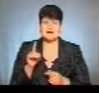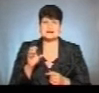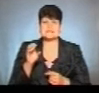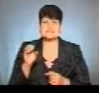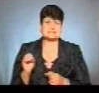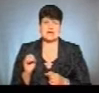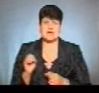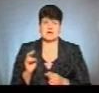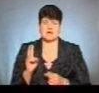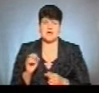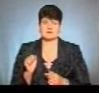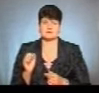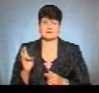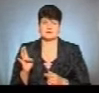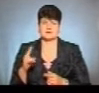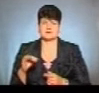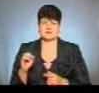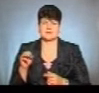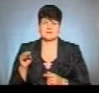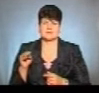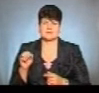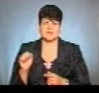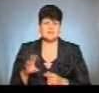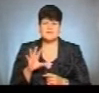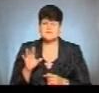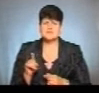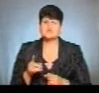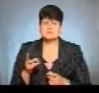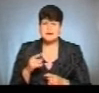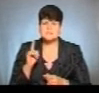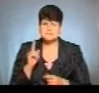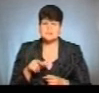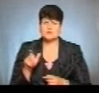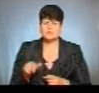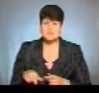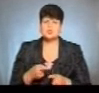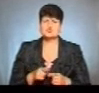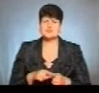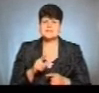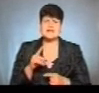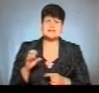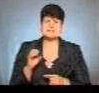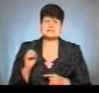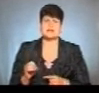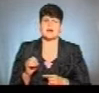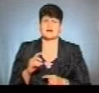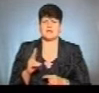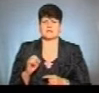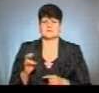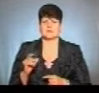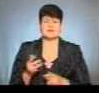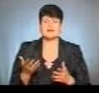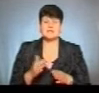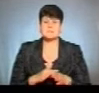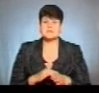«зе-кандидат», все. Тобто все, що потрібно знати виборці, що це «зе-кандидат». А яке